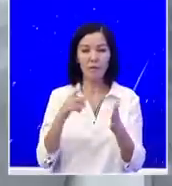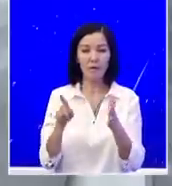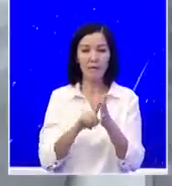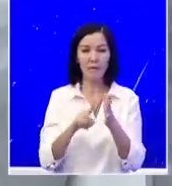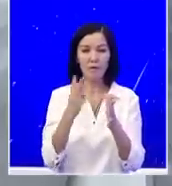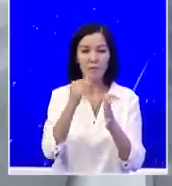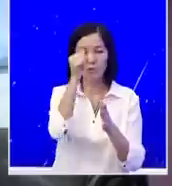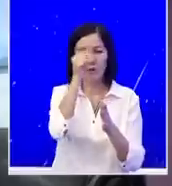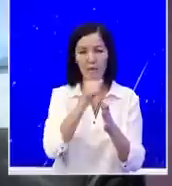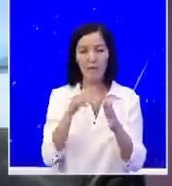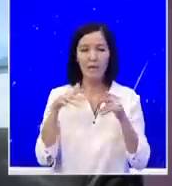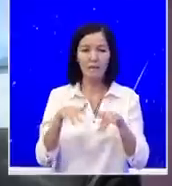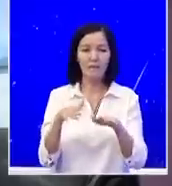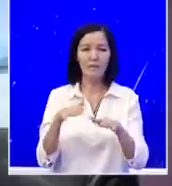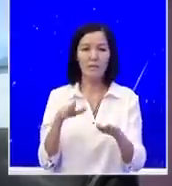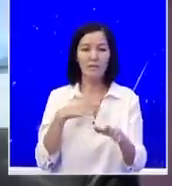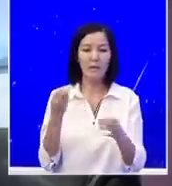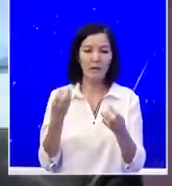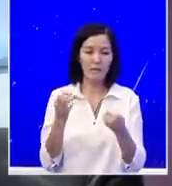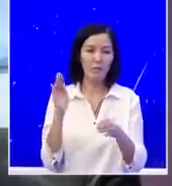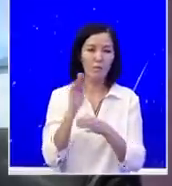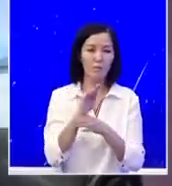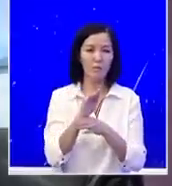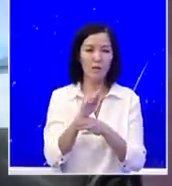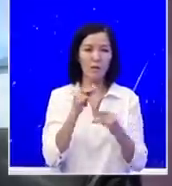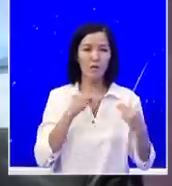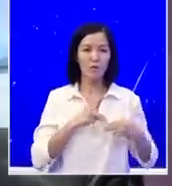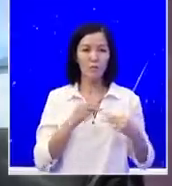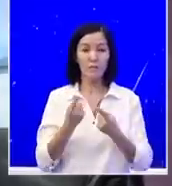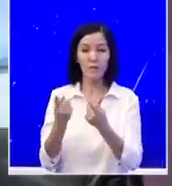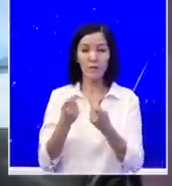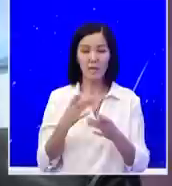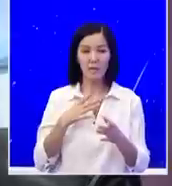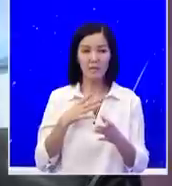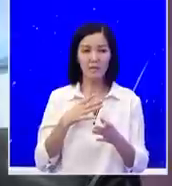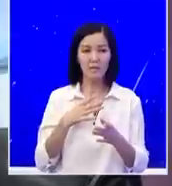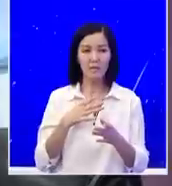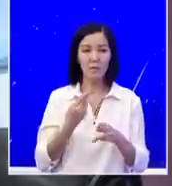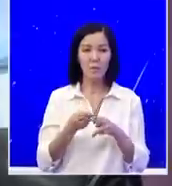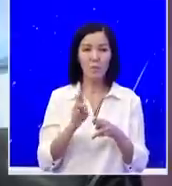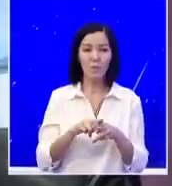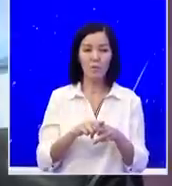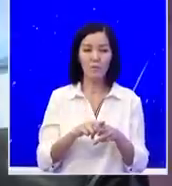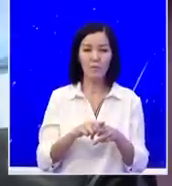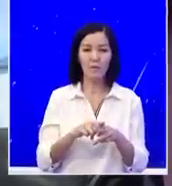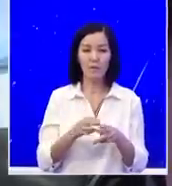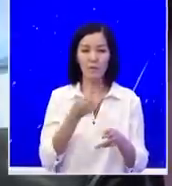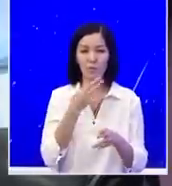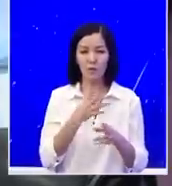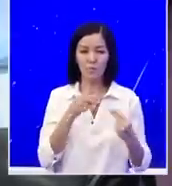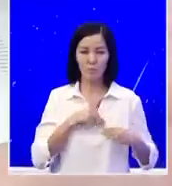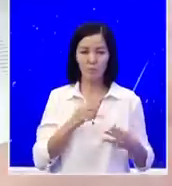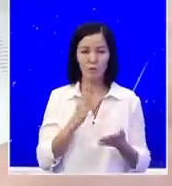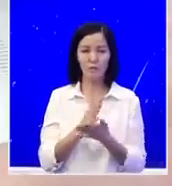ай тігіншілікте жүрмін және қосымша жұмысқа шақыртқан осы жерге. Сондықтан өзіме осы жерге келіп жұмыс